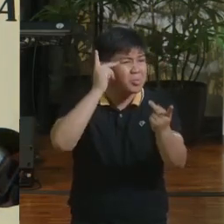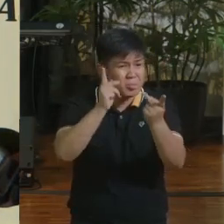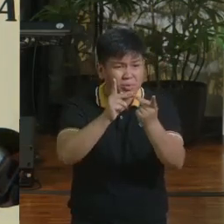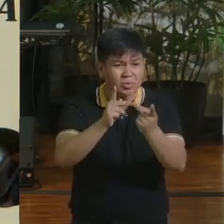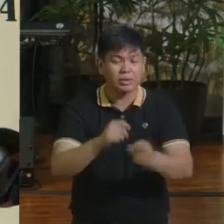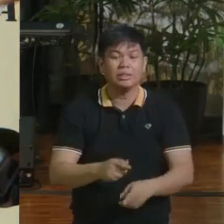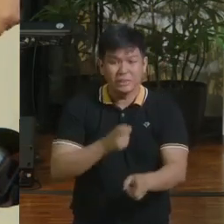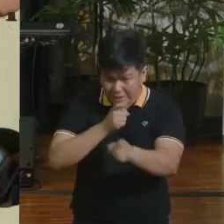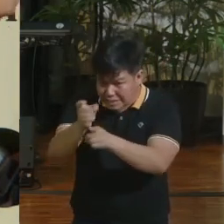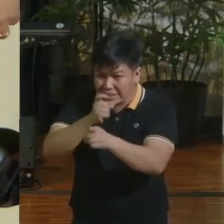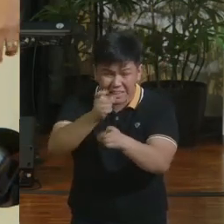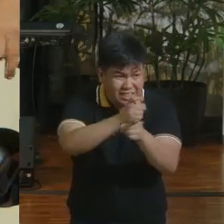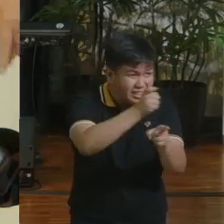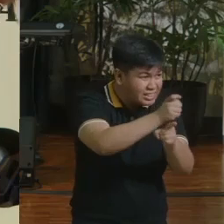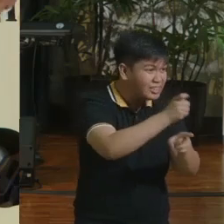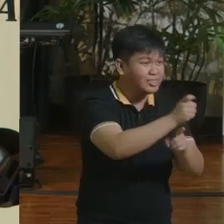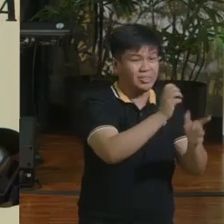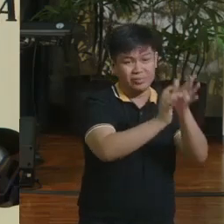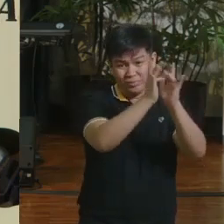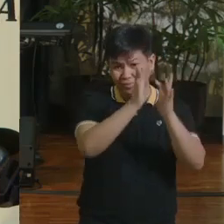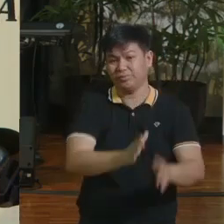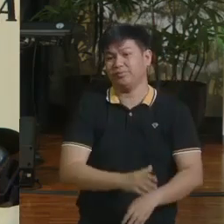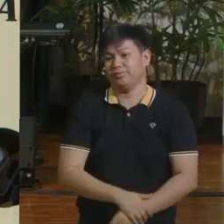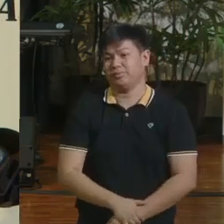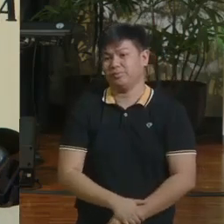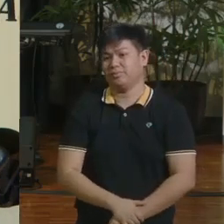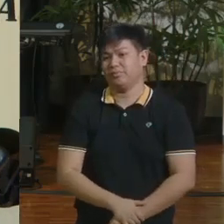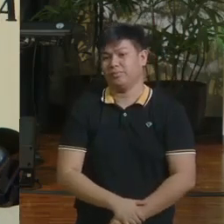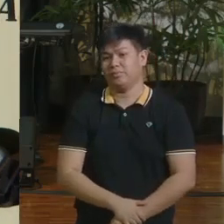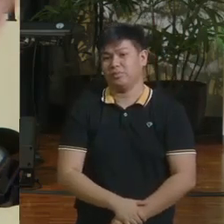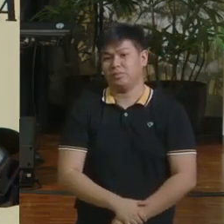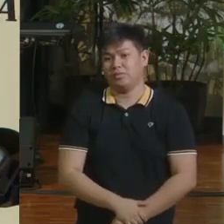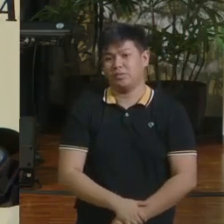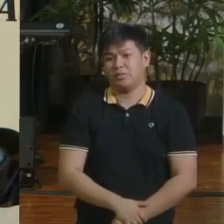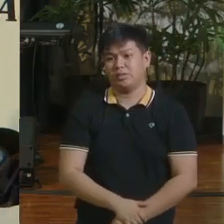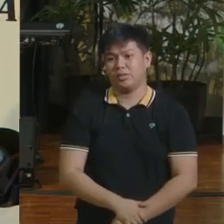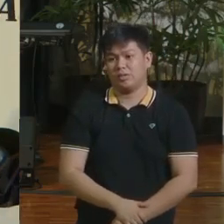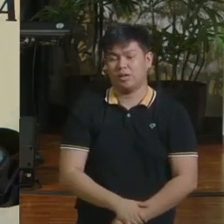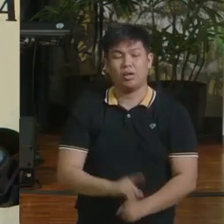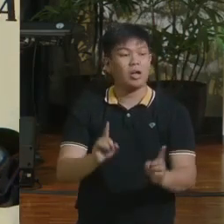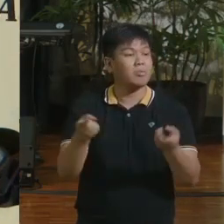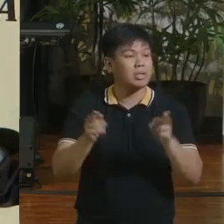pa ng iba pang mga nananampalataya kay Jesus. At siya ay nahulog sa kanyang